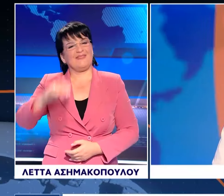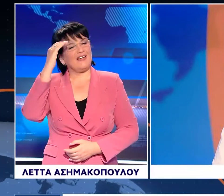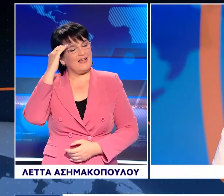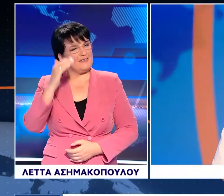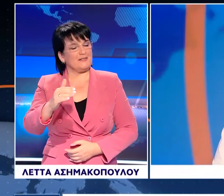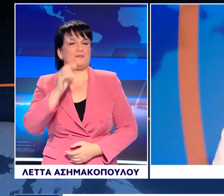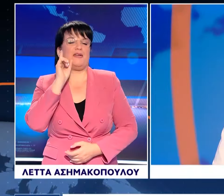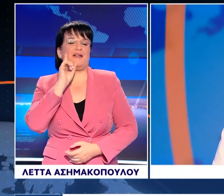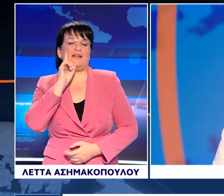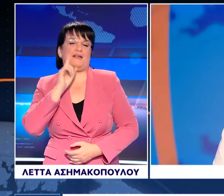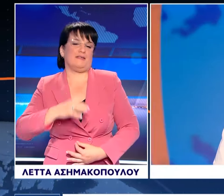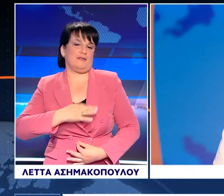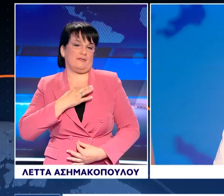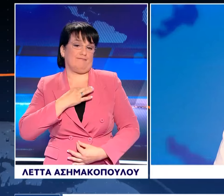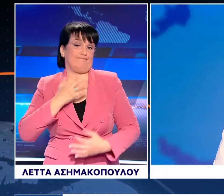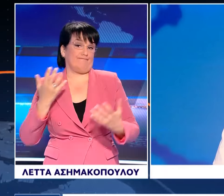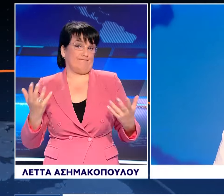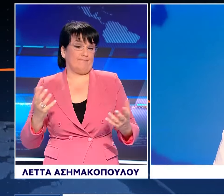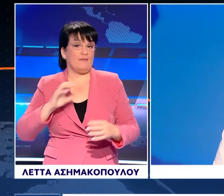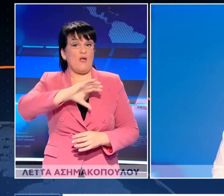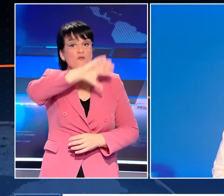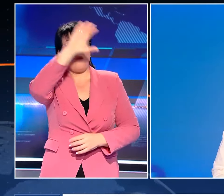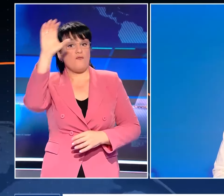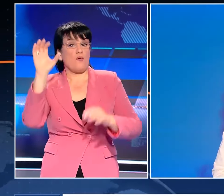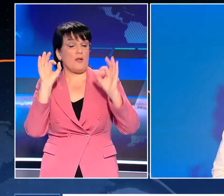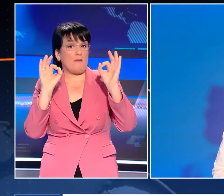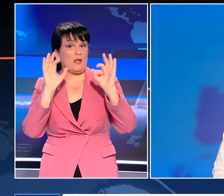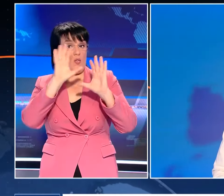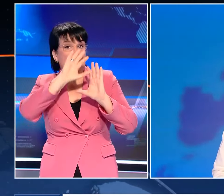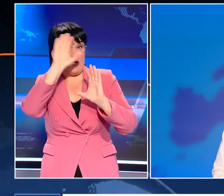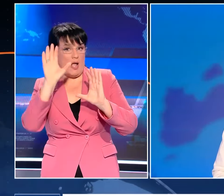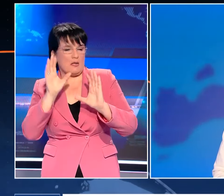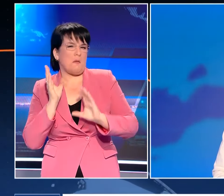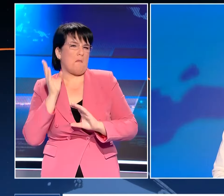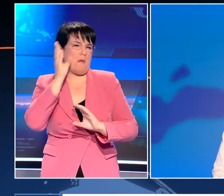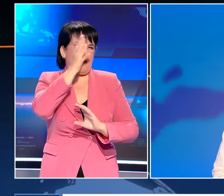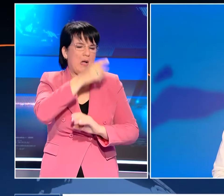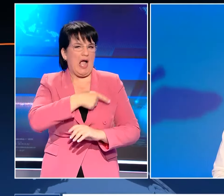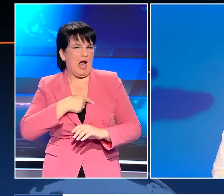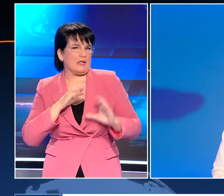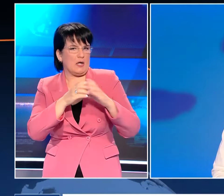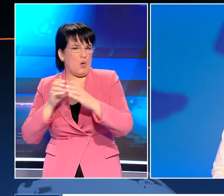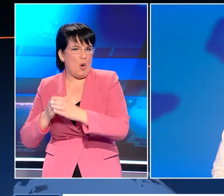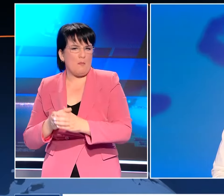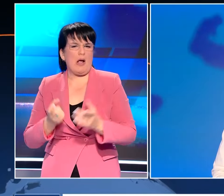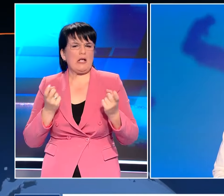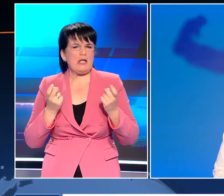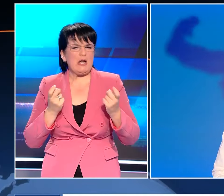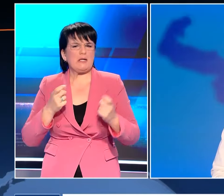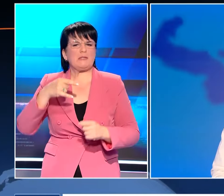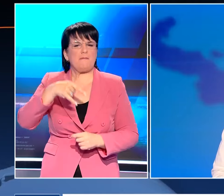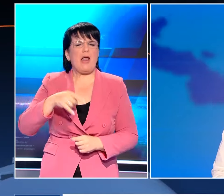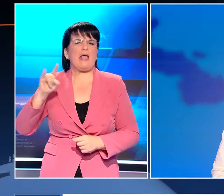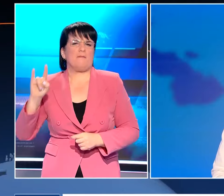Κυρίες και κύριοι, καλησπέρα σας. Τη Μακεδονία βάζουν στο στόχαστρό τους οι πολιτικοί αρχηγοί με σειρά περιοδιών σε Κιλκής, Πέλα και η